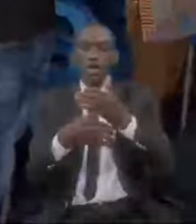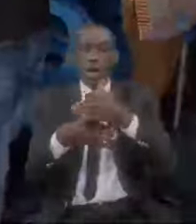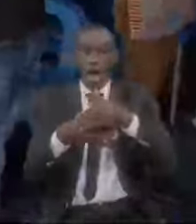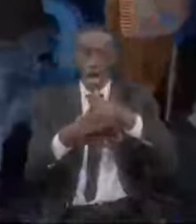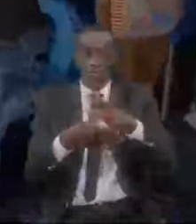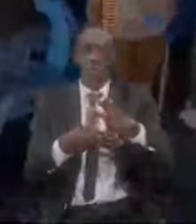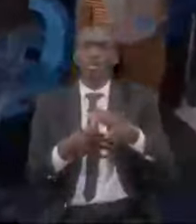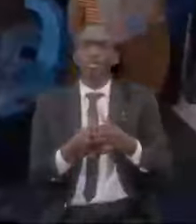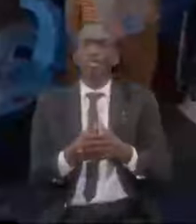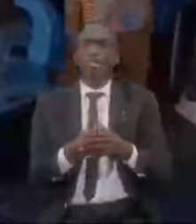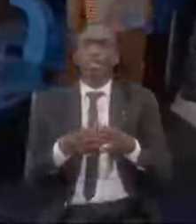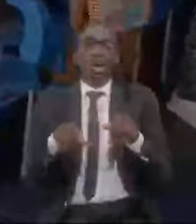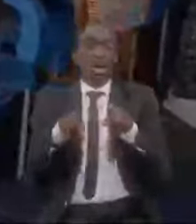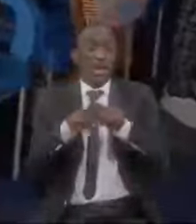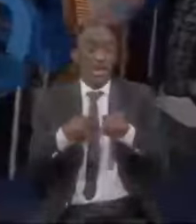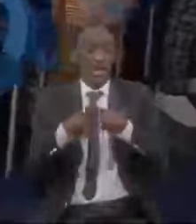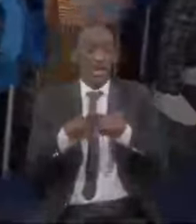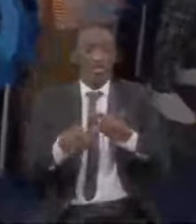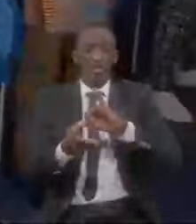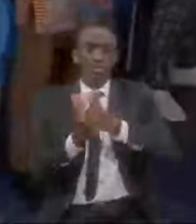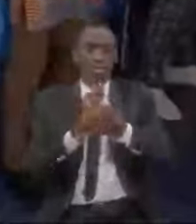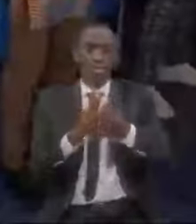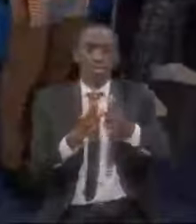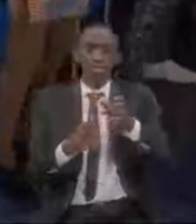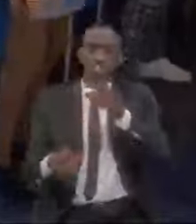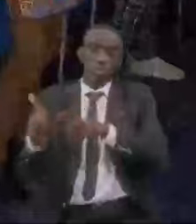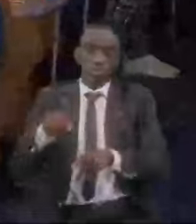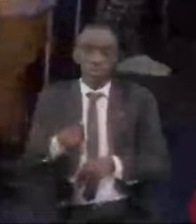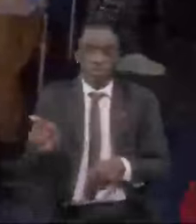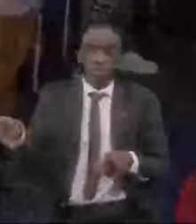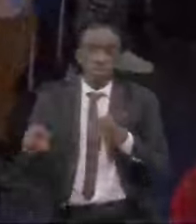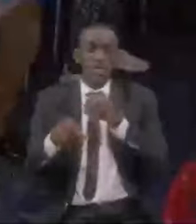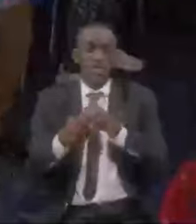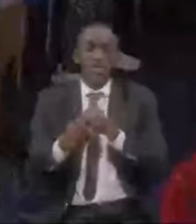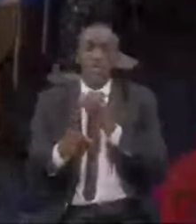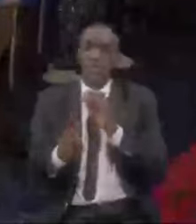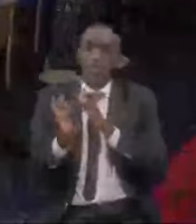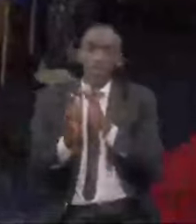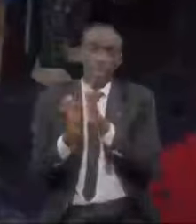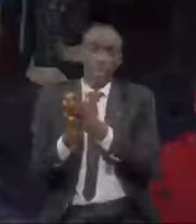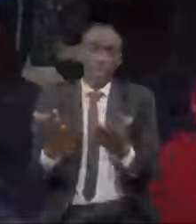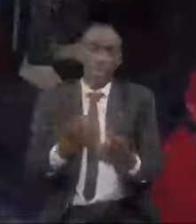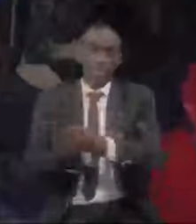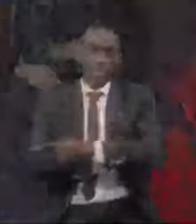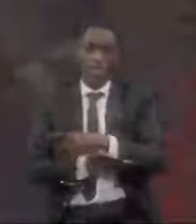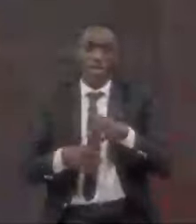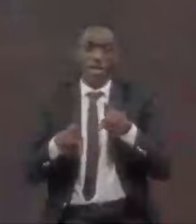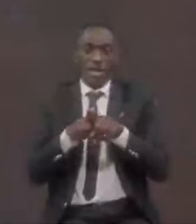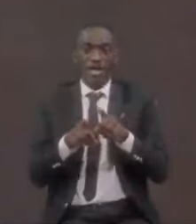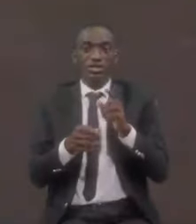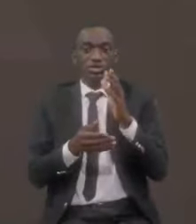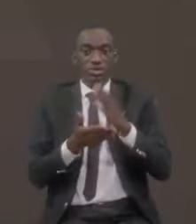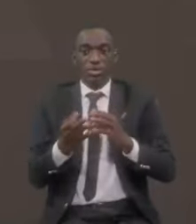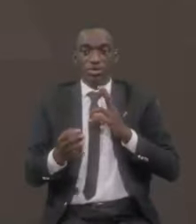ses principes. Et comme ces étoiles, temps biblique, comme certaines le sont déjà dans le